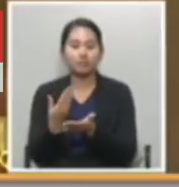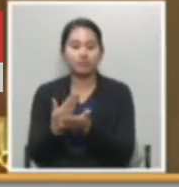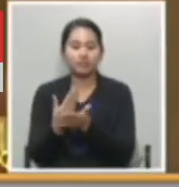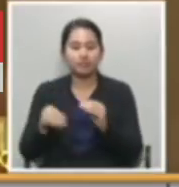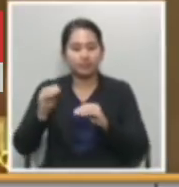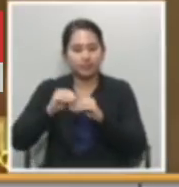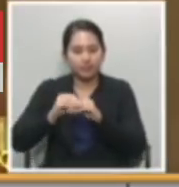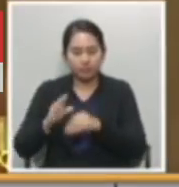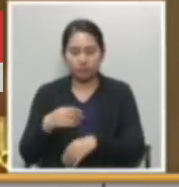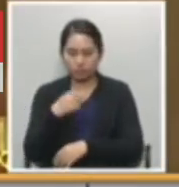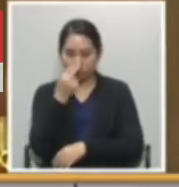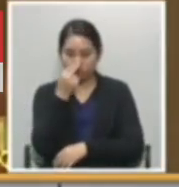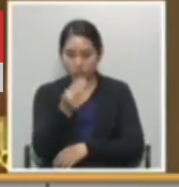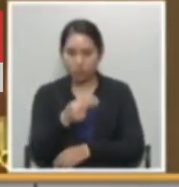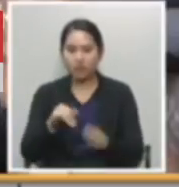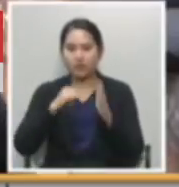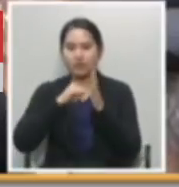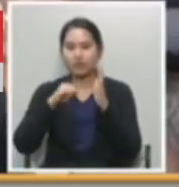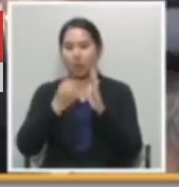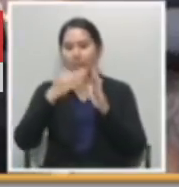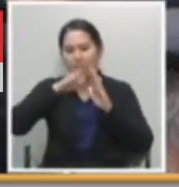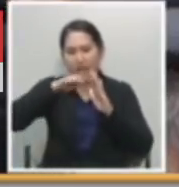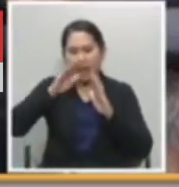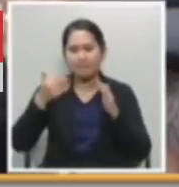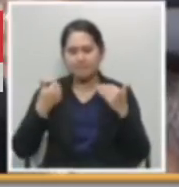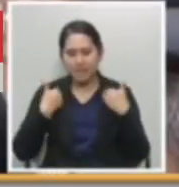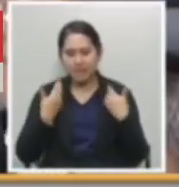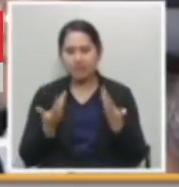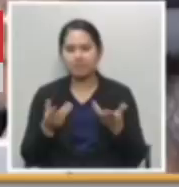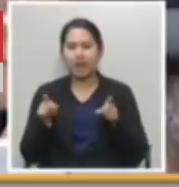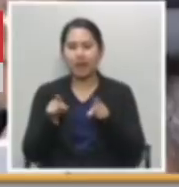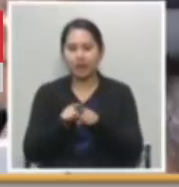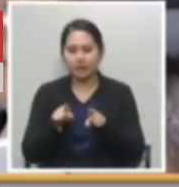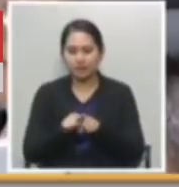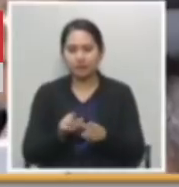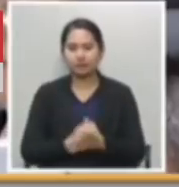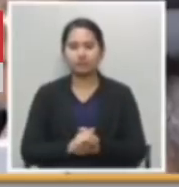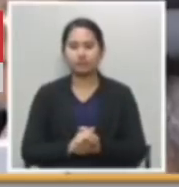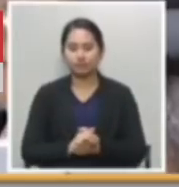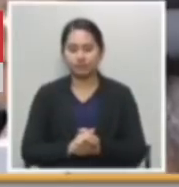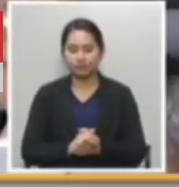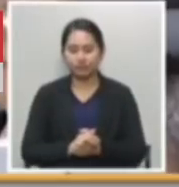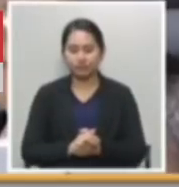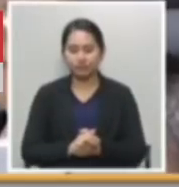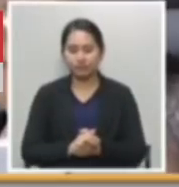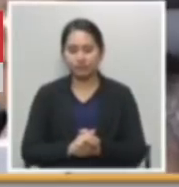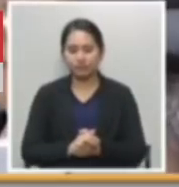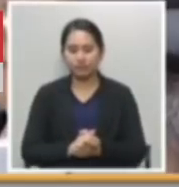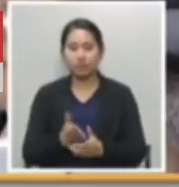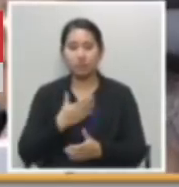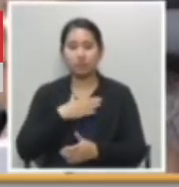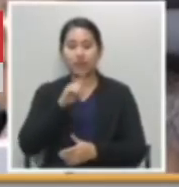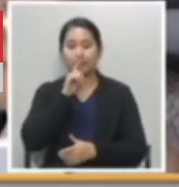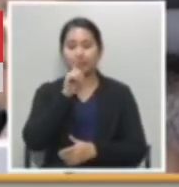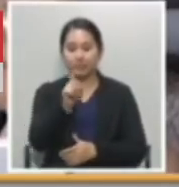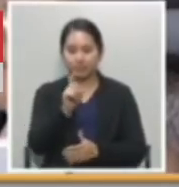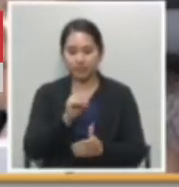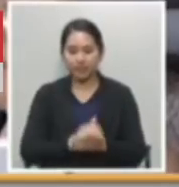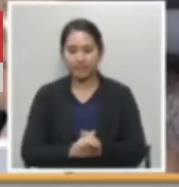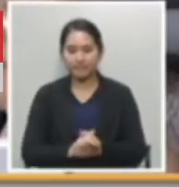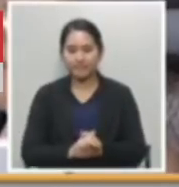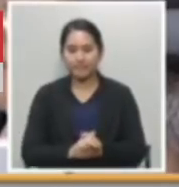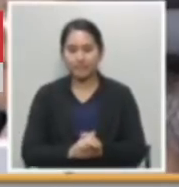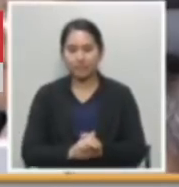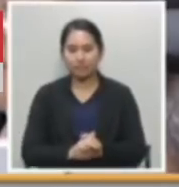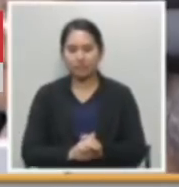ไปดูแล้วก็ที่จังหวัดอุตรดิตถ์ก็มีอำเภอใหญ่ๆก็ตัวดี นะครับแล้วผมถามเอ๊ะแล้วท